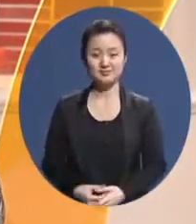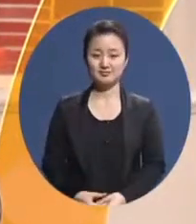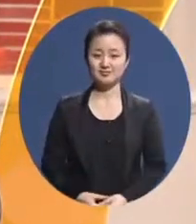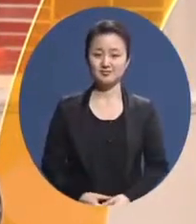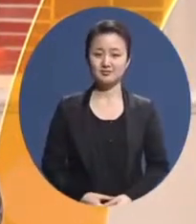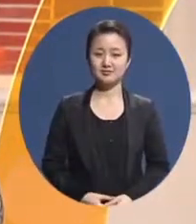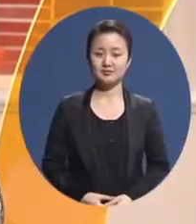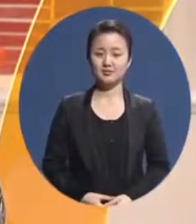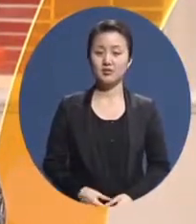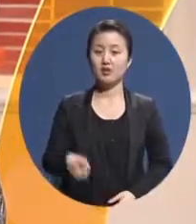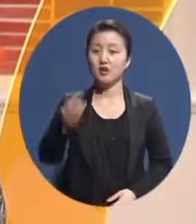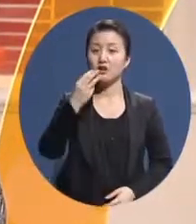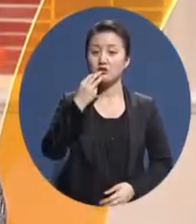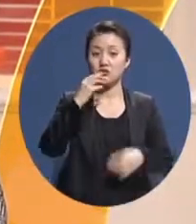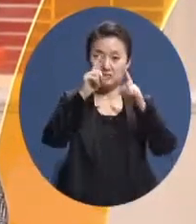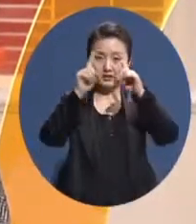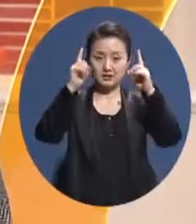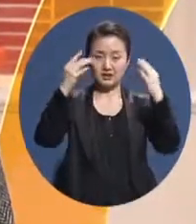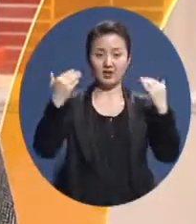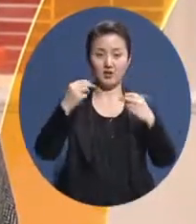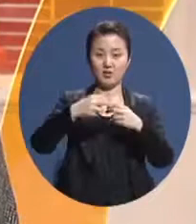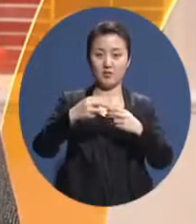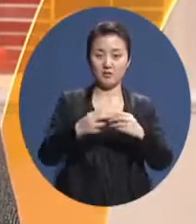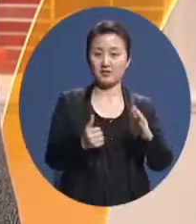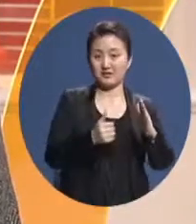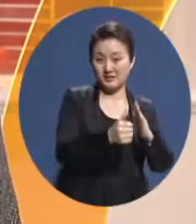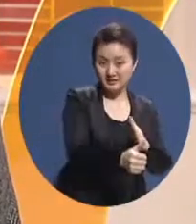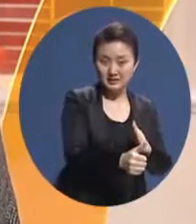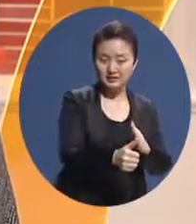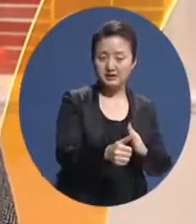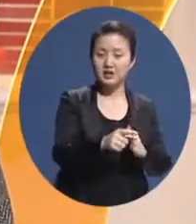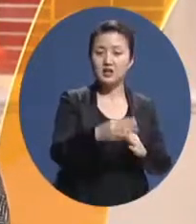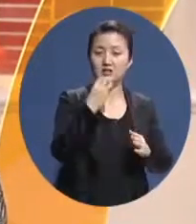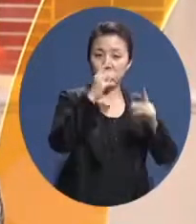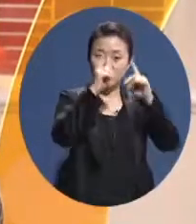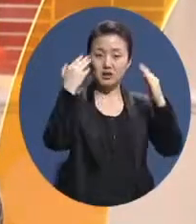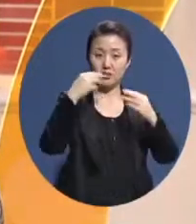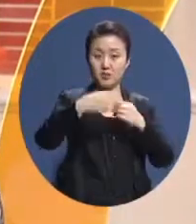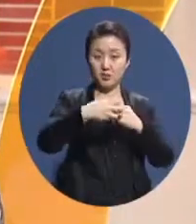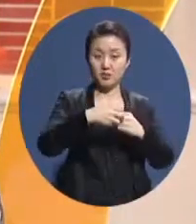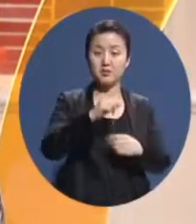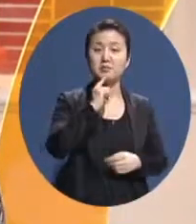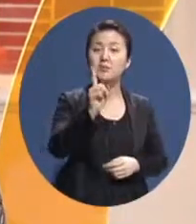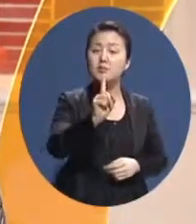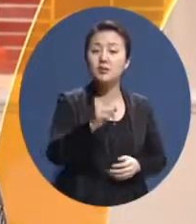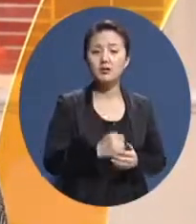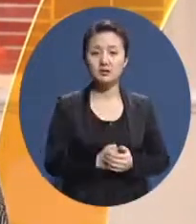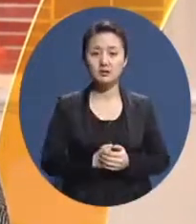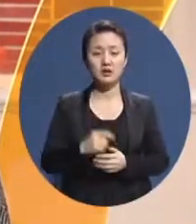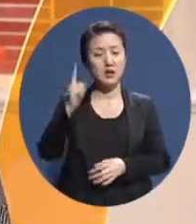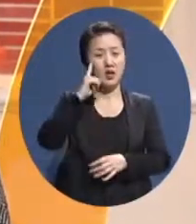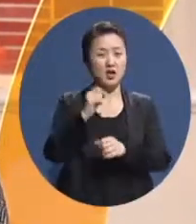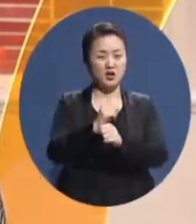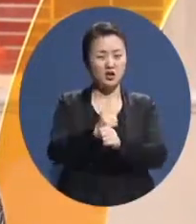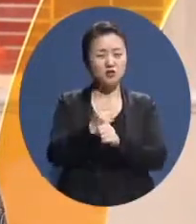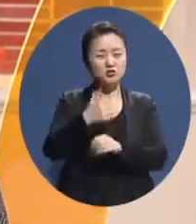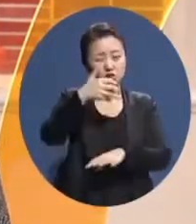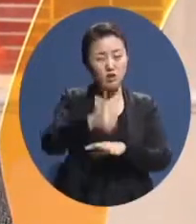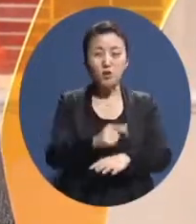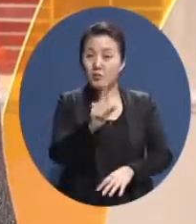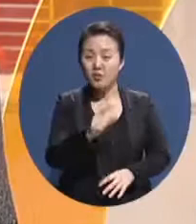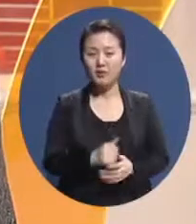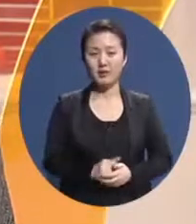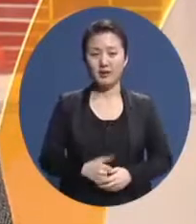그래서 이렇게 잘 안 먹는 아이들을 과연 부모가 어떻게 다루느냐 하고 봤더니요. 90% 이상이 강압형. 아.